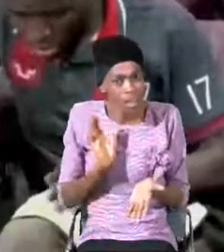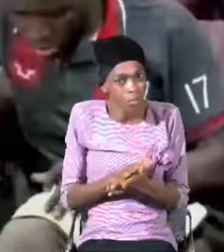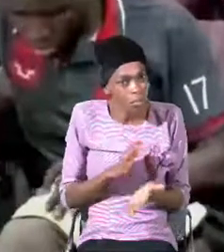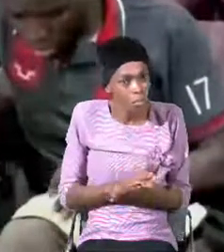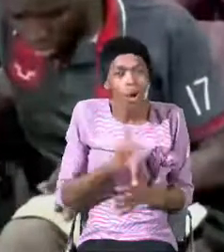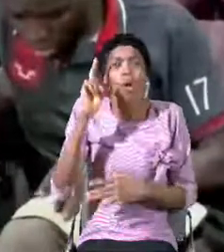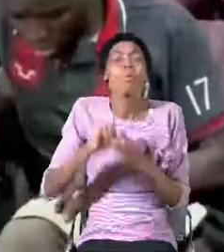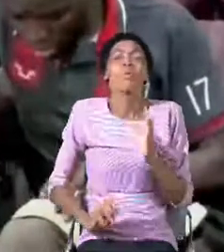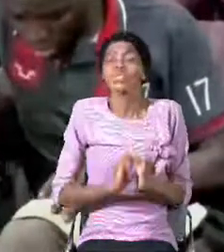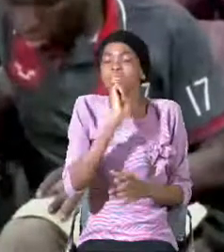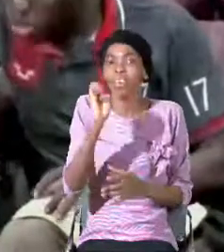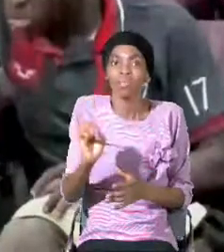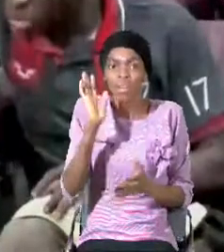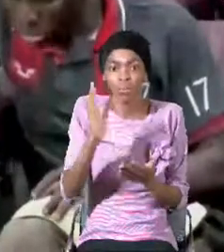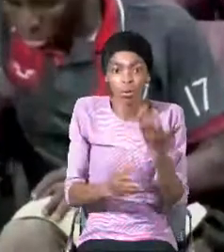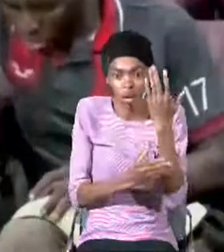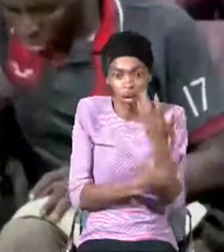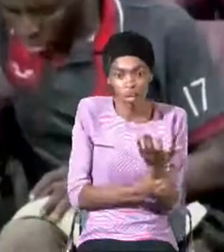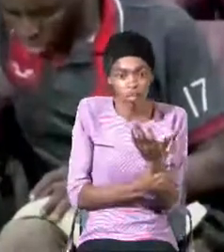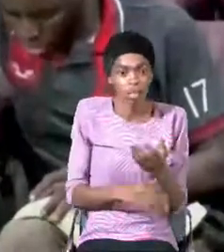une recherche que je fais, tout ce que ta main trouve à faire,